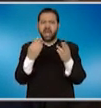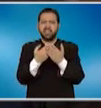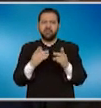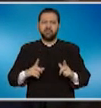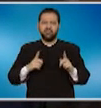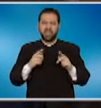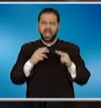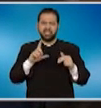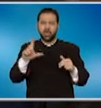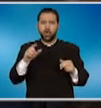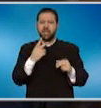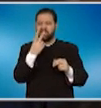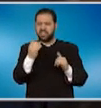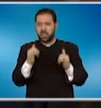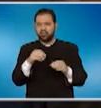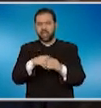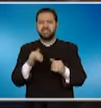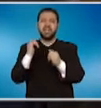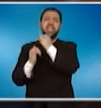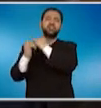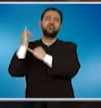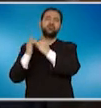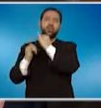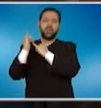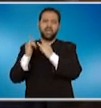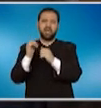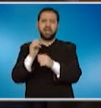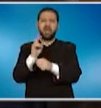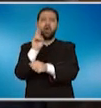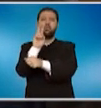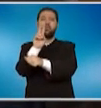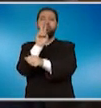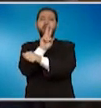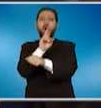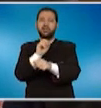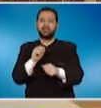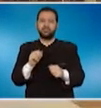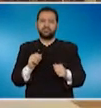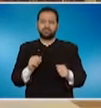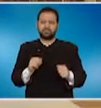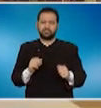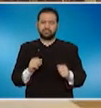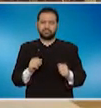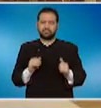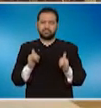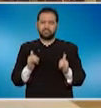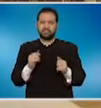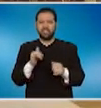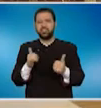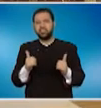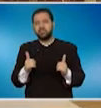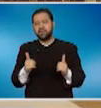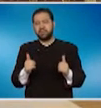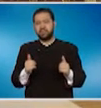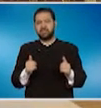personalitățile, istoria propriu-zisă a popoarelor, până la urmă, abundă de acest fenomen, și